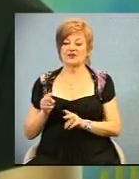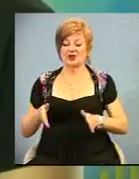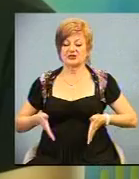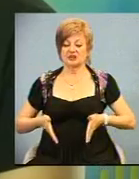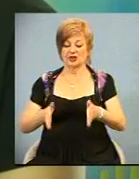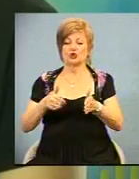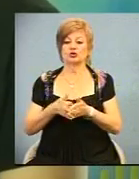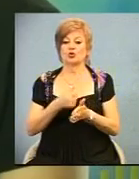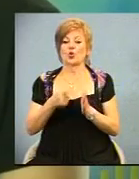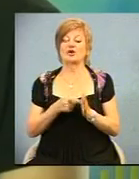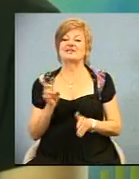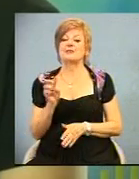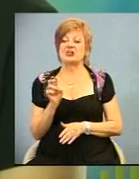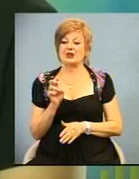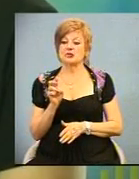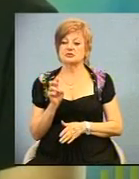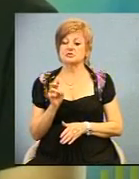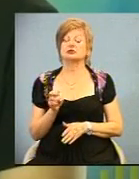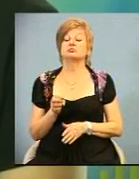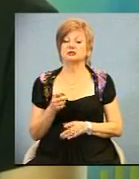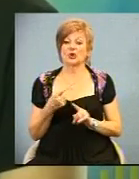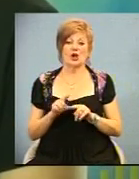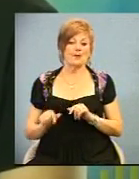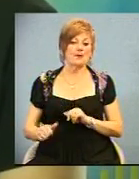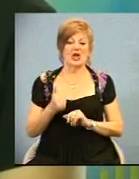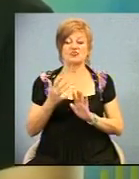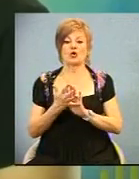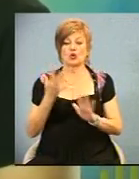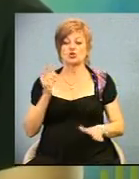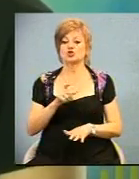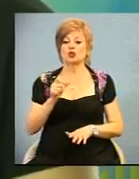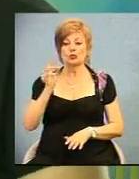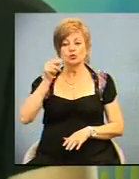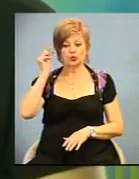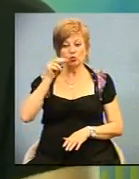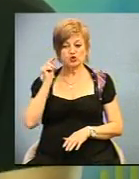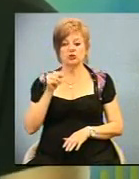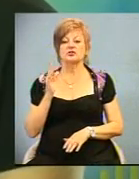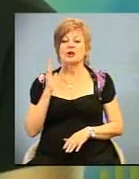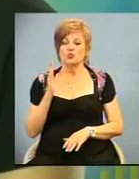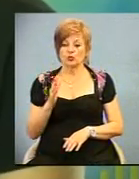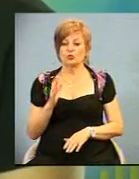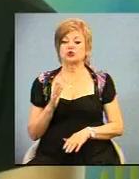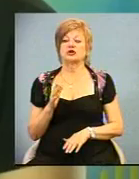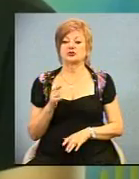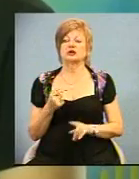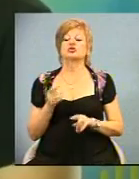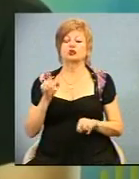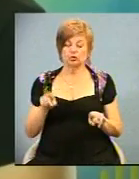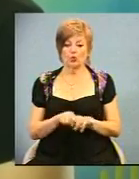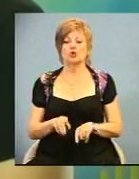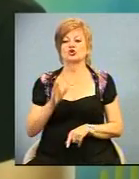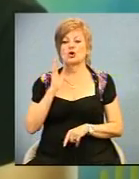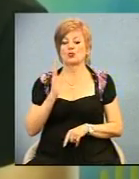траси аж до міста Бердянськ. І це в першу чергу люди, які будуть навчатися навчатися вже, які йдуть в цей набір, вони теж